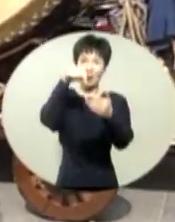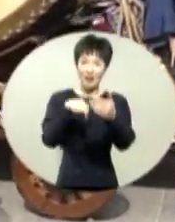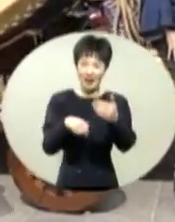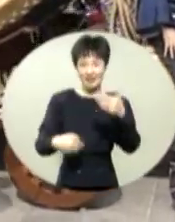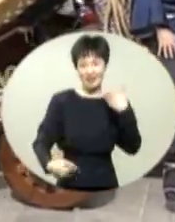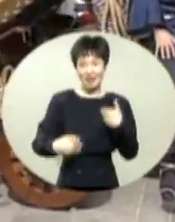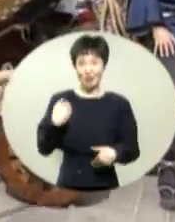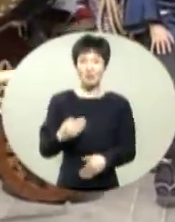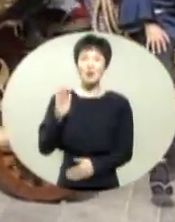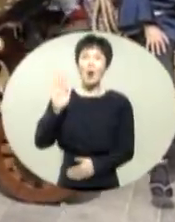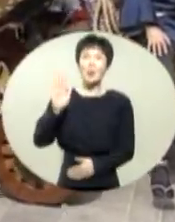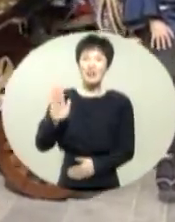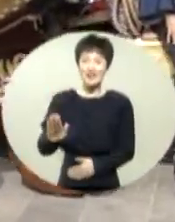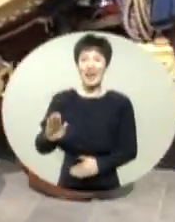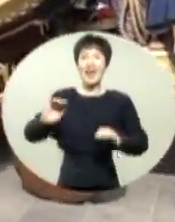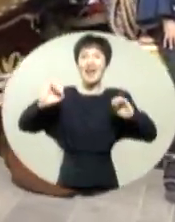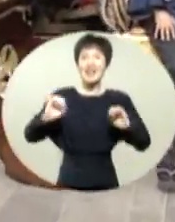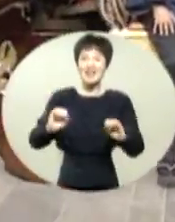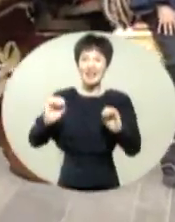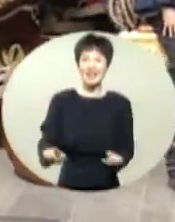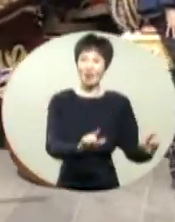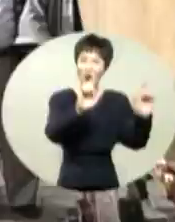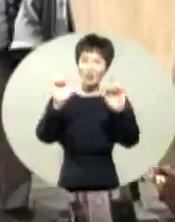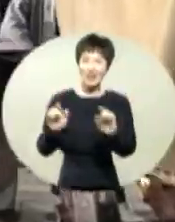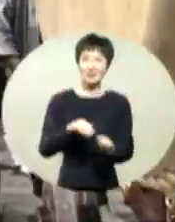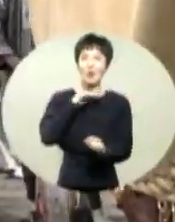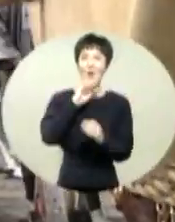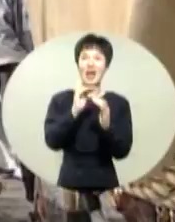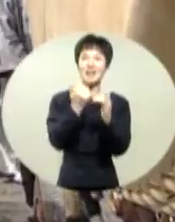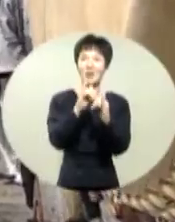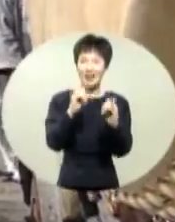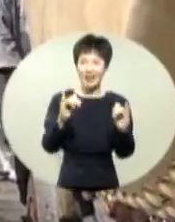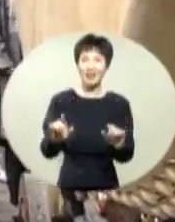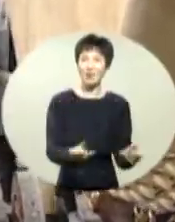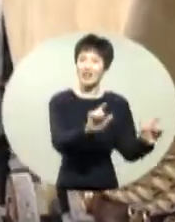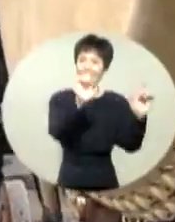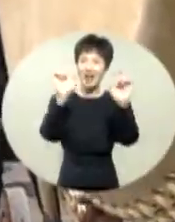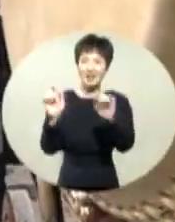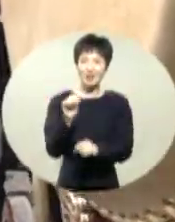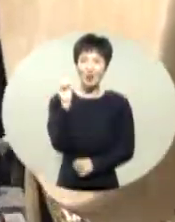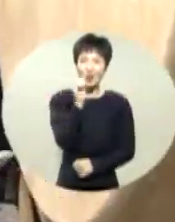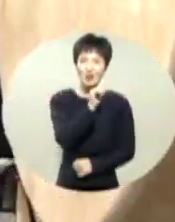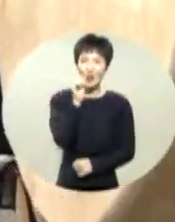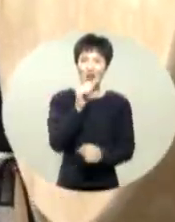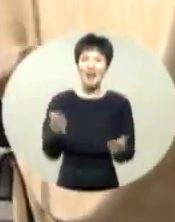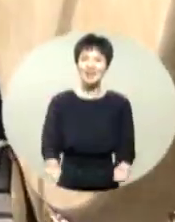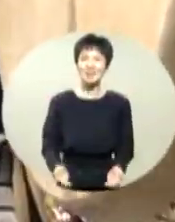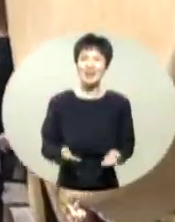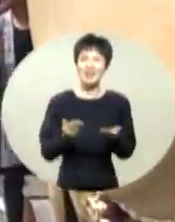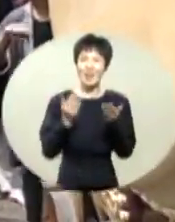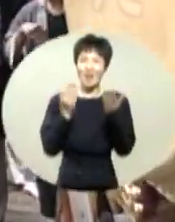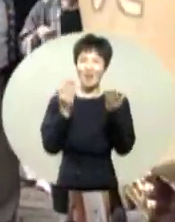楽しみを見つけて生き生きと暮らす高齢者の方々の日常生活をご紹介しましょう。